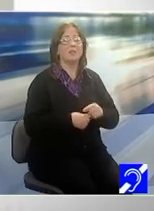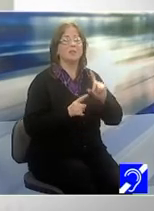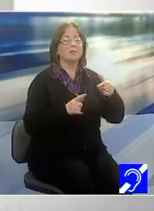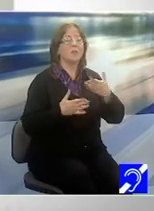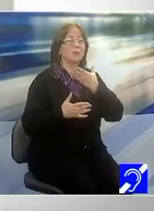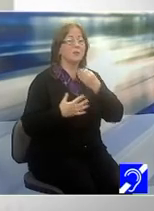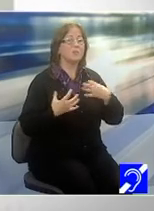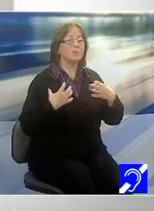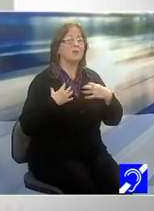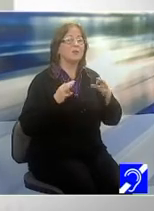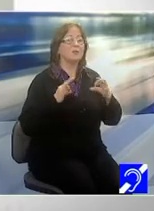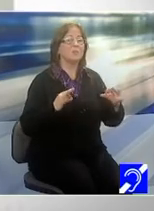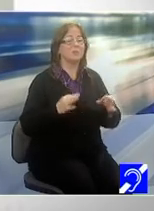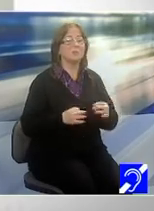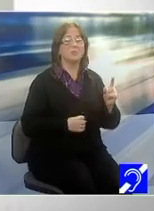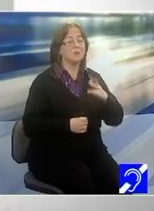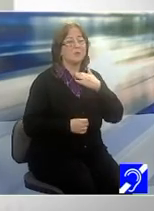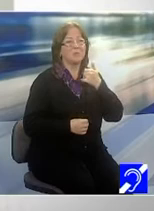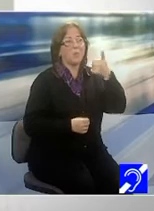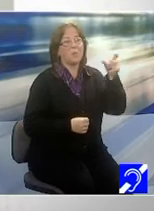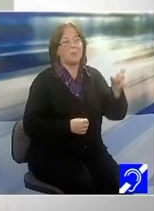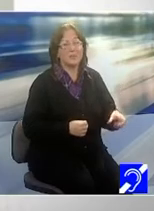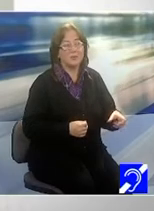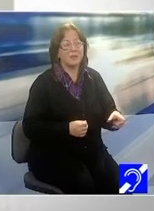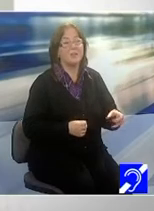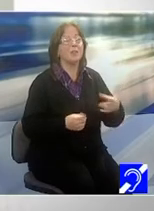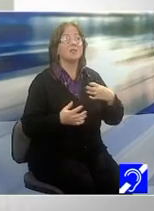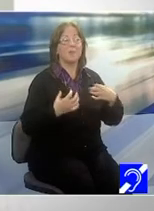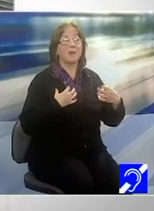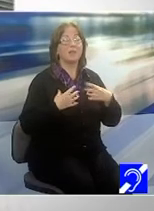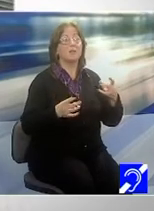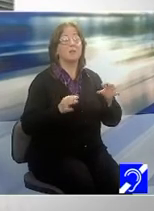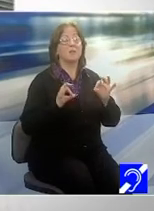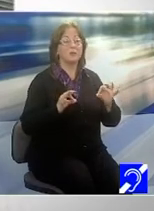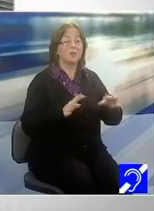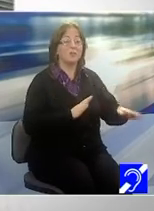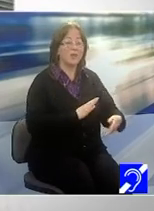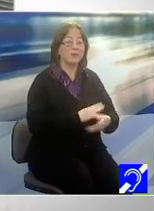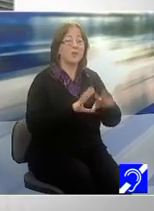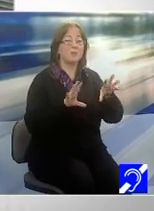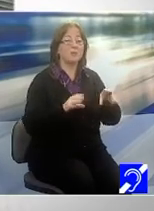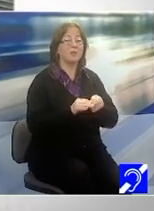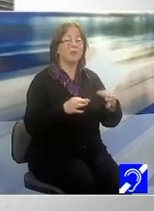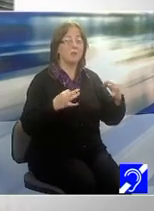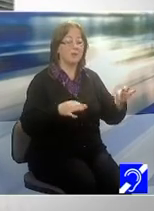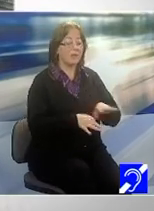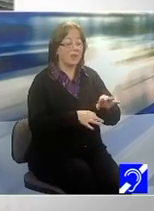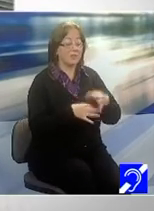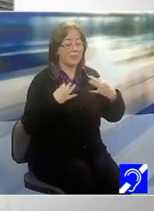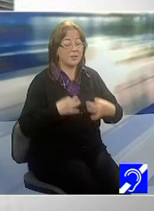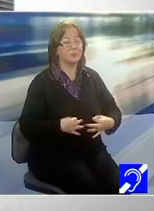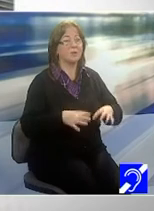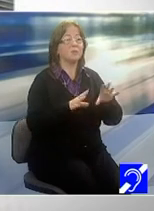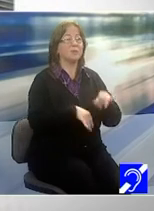și suflet. Eu zic că n-ajunge nimic. Un spectacol înseamnă de la femeia de servicii până la regizor sau până sus la director. E un întreg